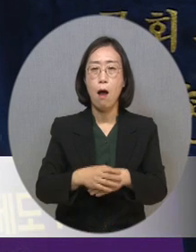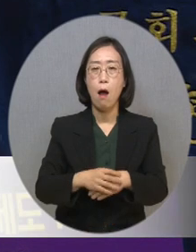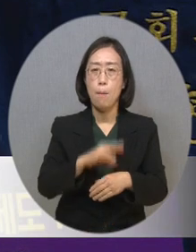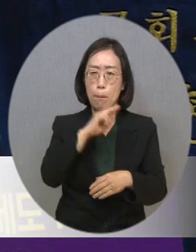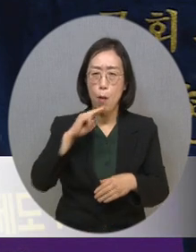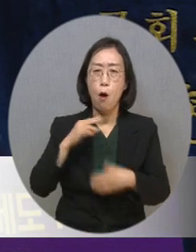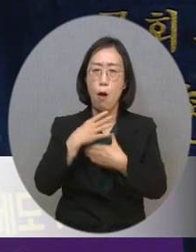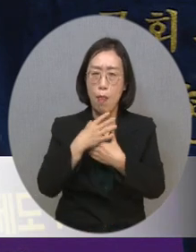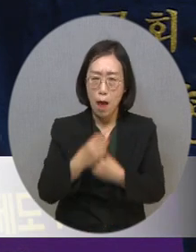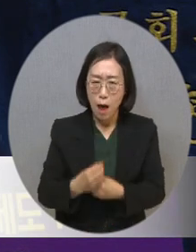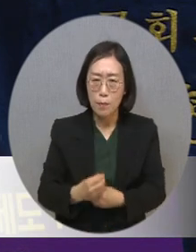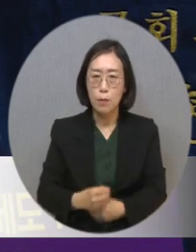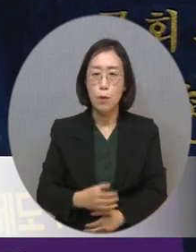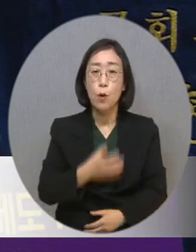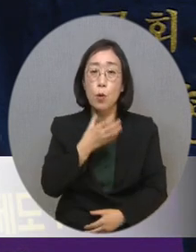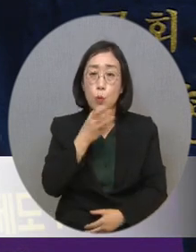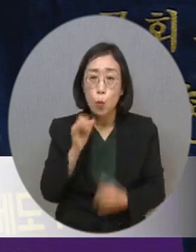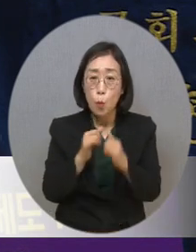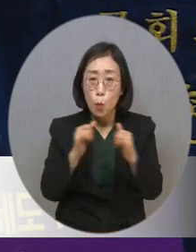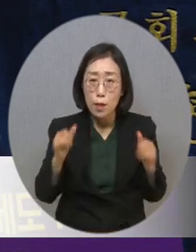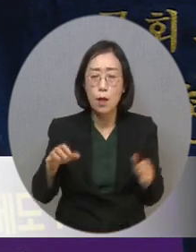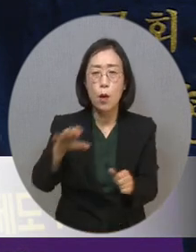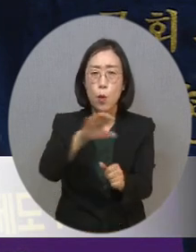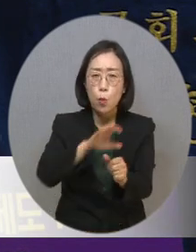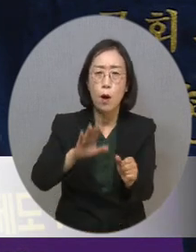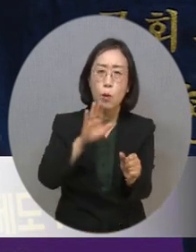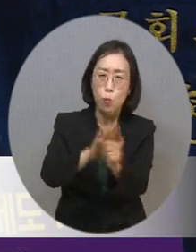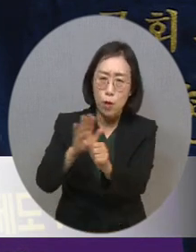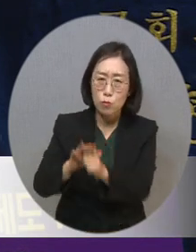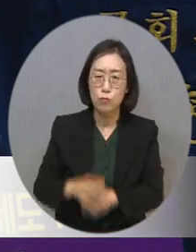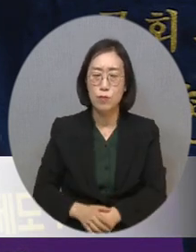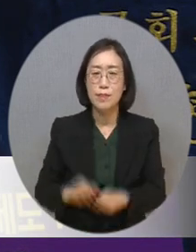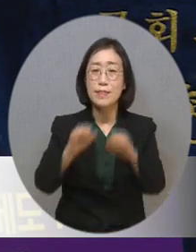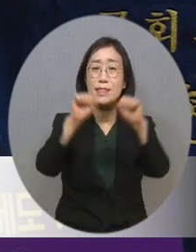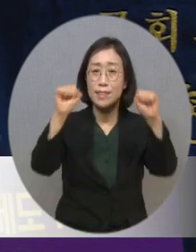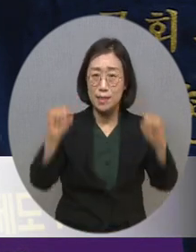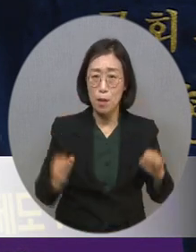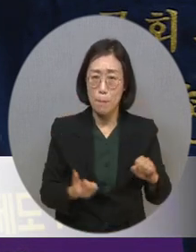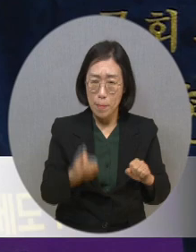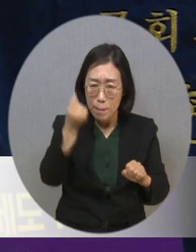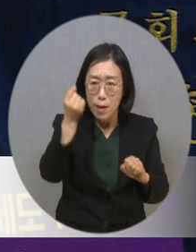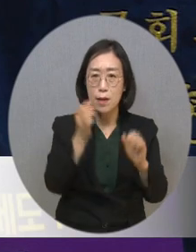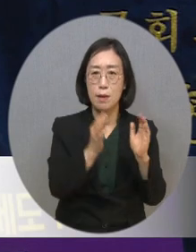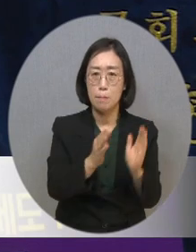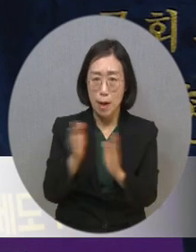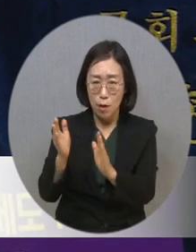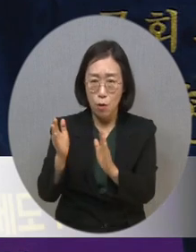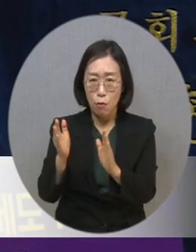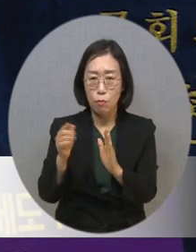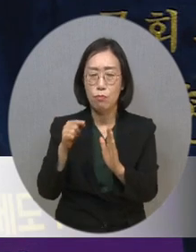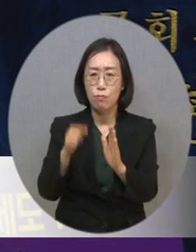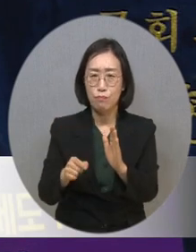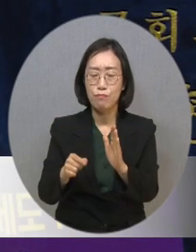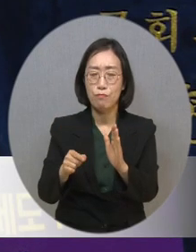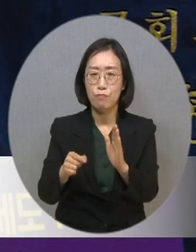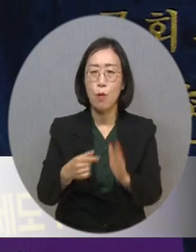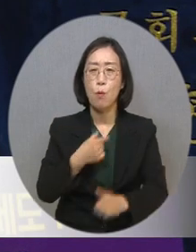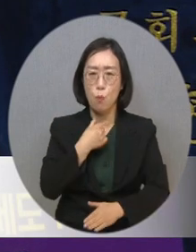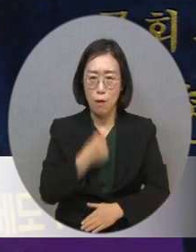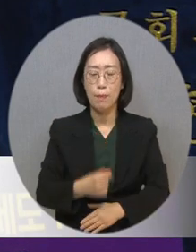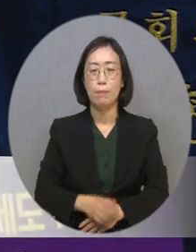해서 어르신들을 해할 수 있는 시스템이 하루빨리 정착되었으면 하는